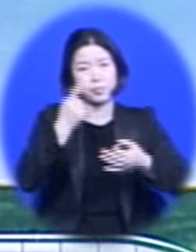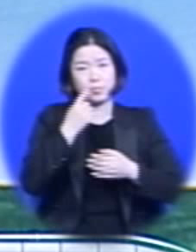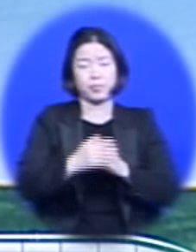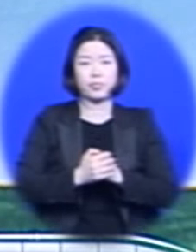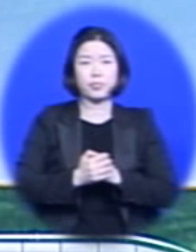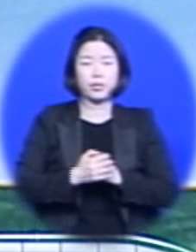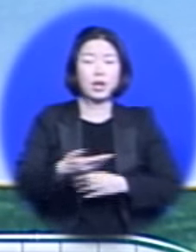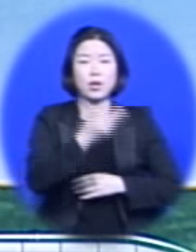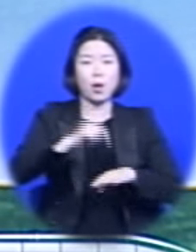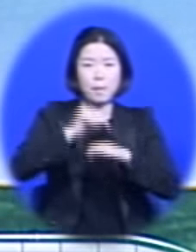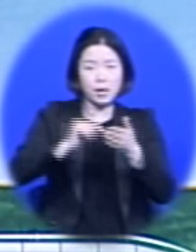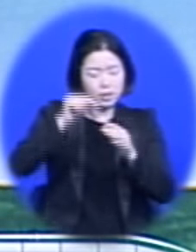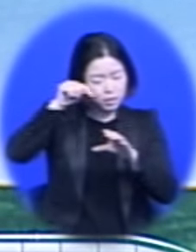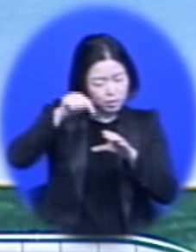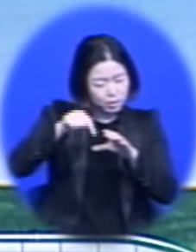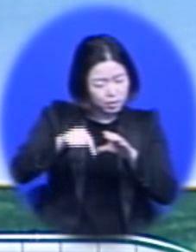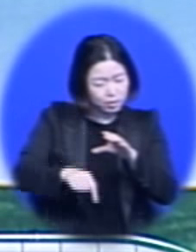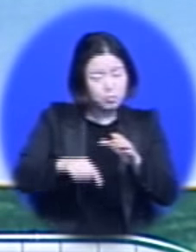여러분의 마음 깊은 곳에